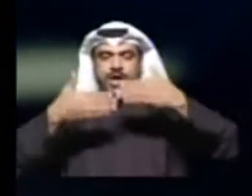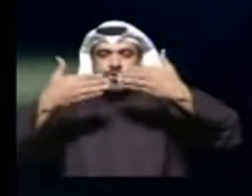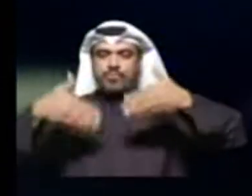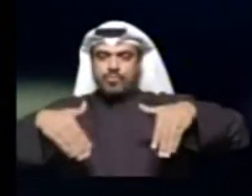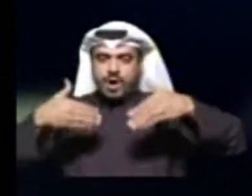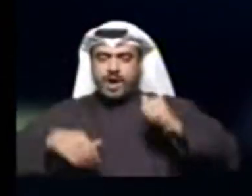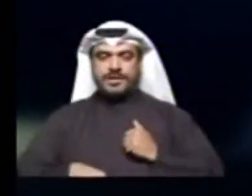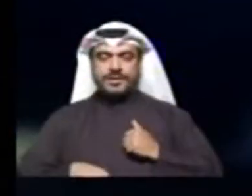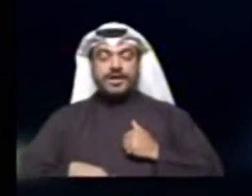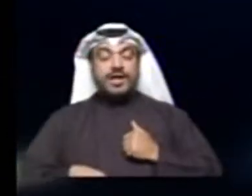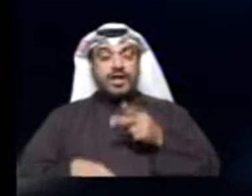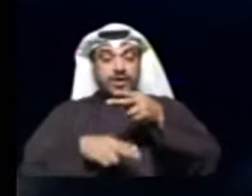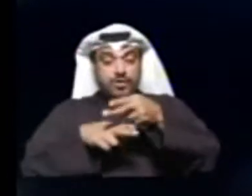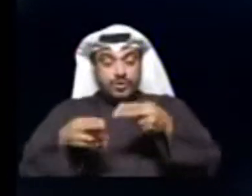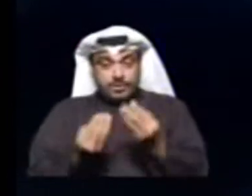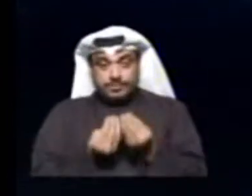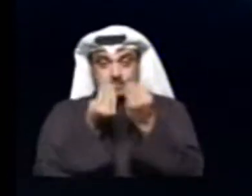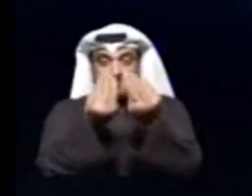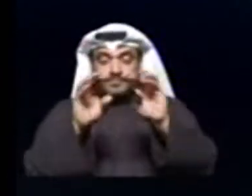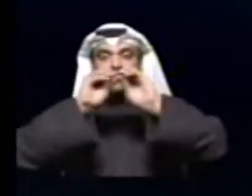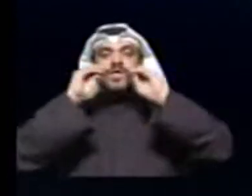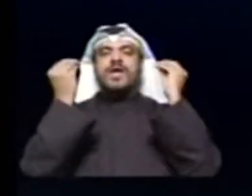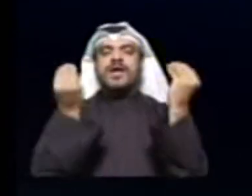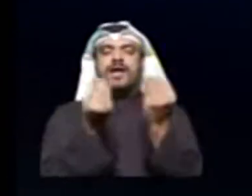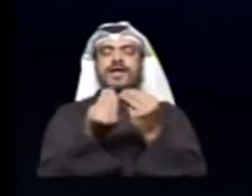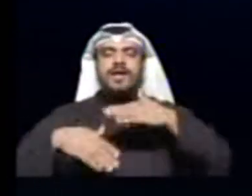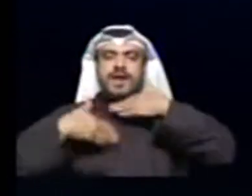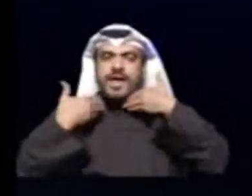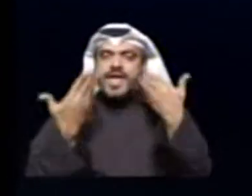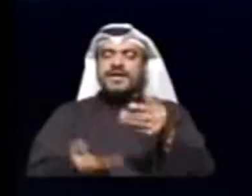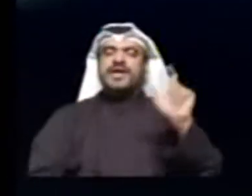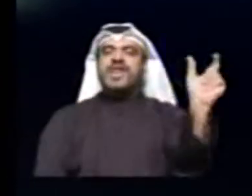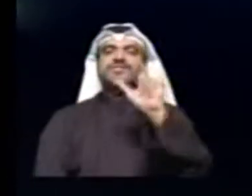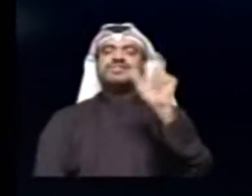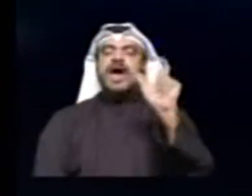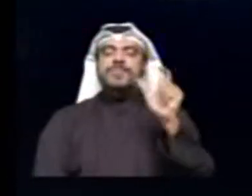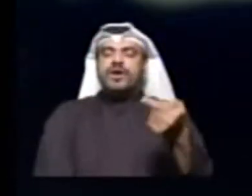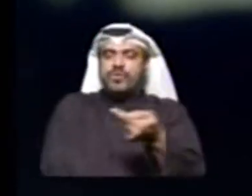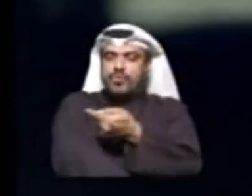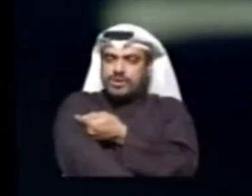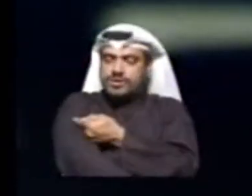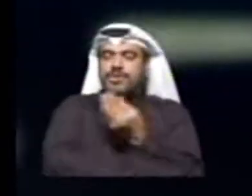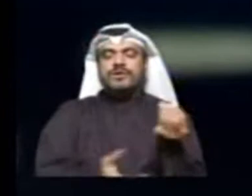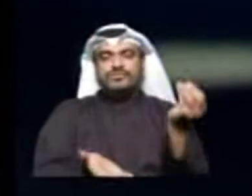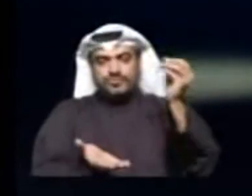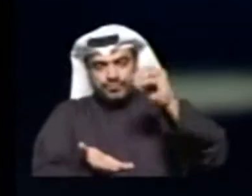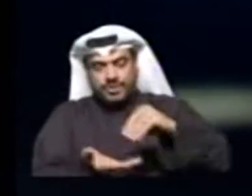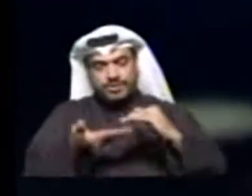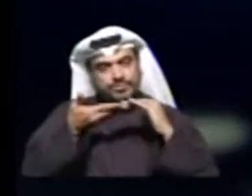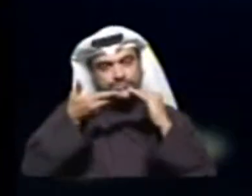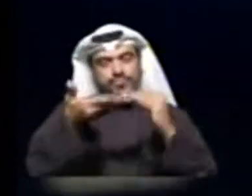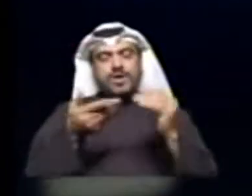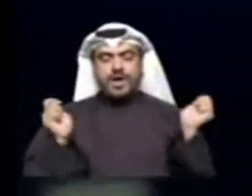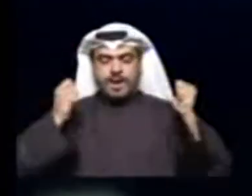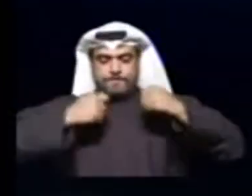حيث قدمت الهيئة الخيرية الإسلامية العالمية مساعدات إنسانية وطبية، إضافة إلى مواد استهلاكية